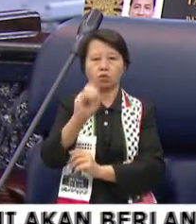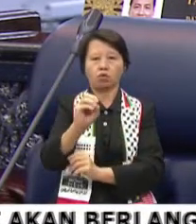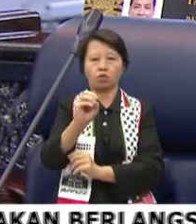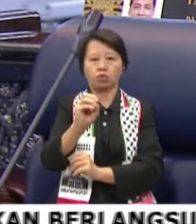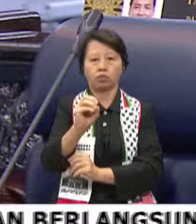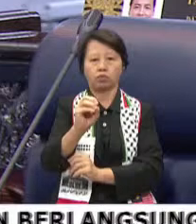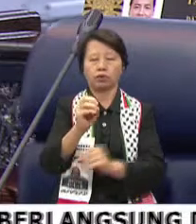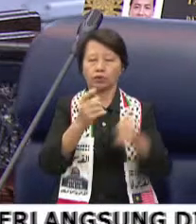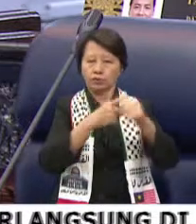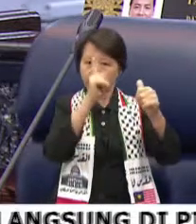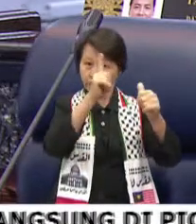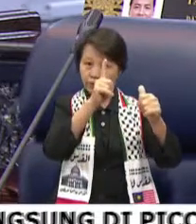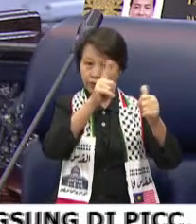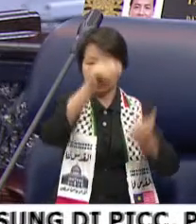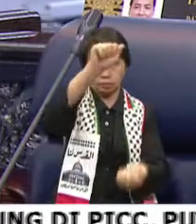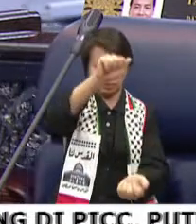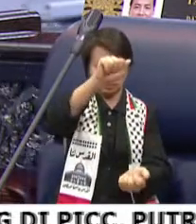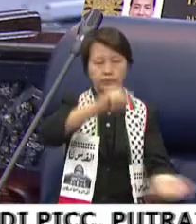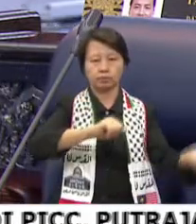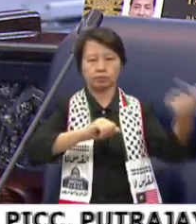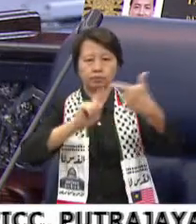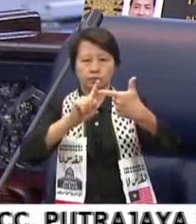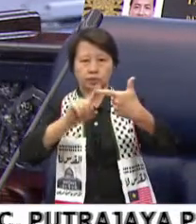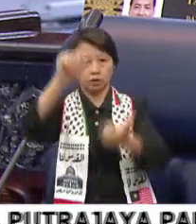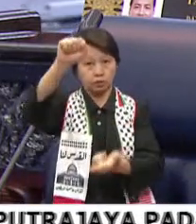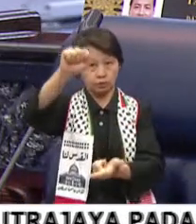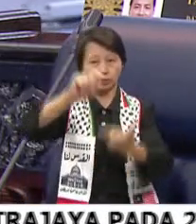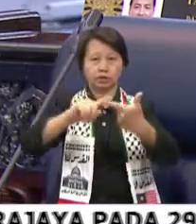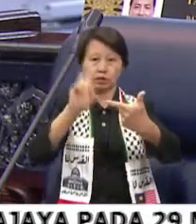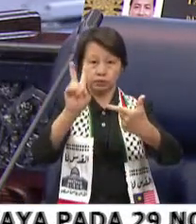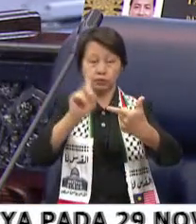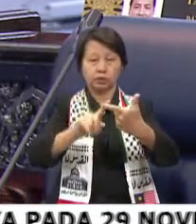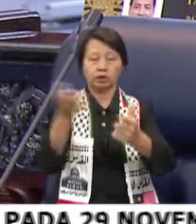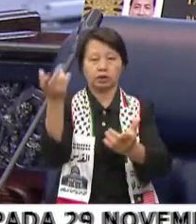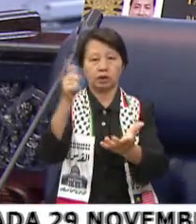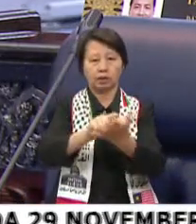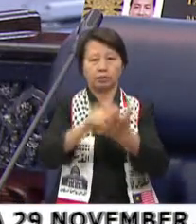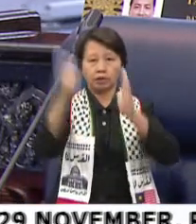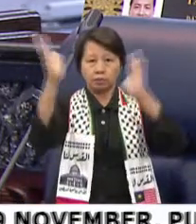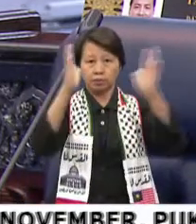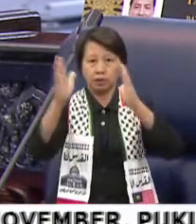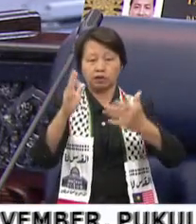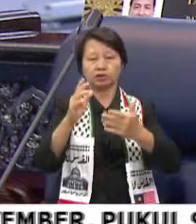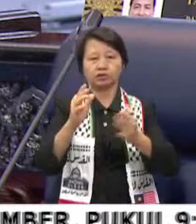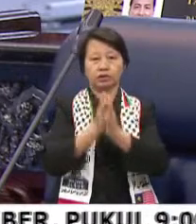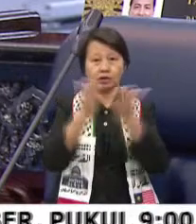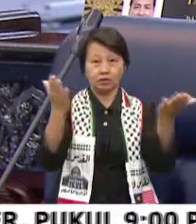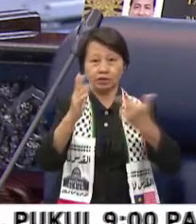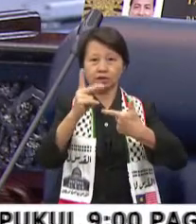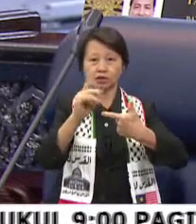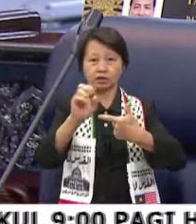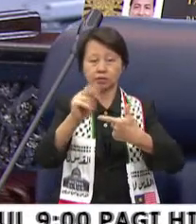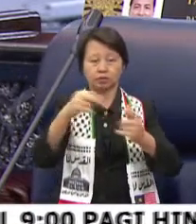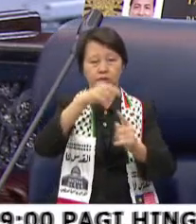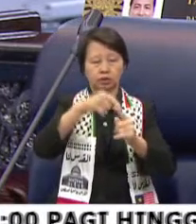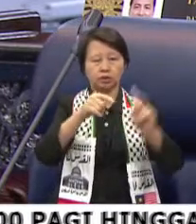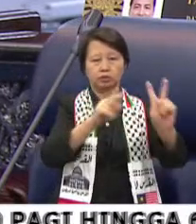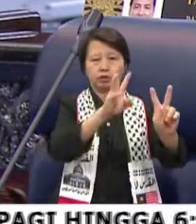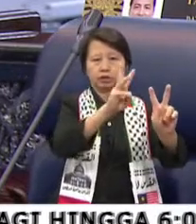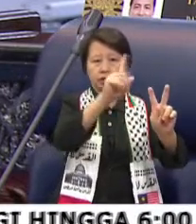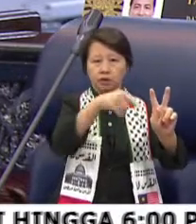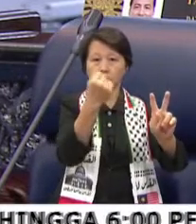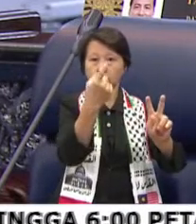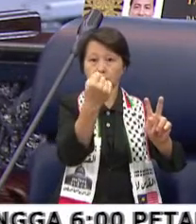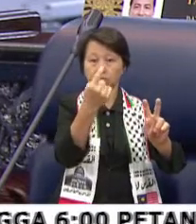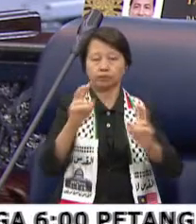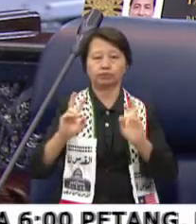dokumen yang pertama dokumen saya yang kedua ialah saya merujuk kepada laporan Malaysia kini yang bertarikh 26 November